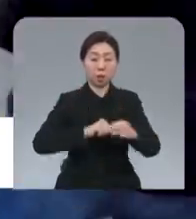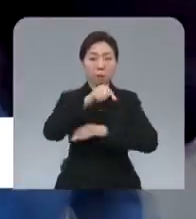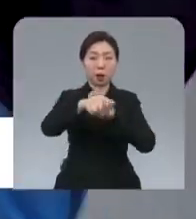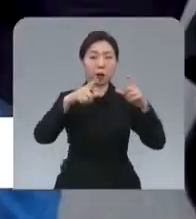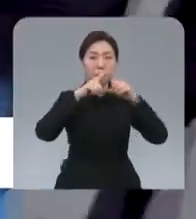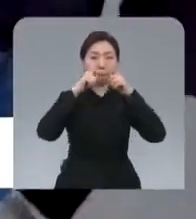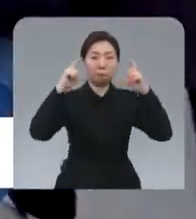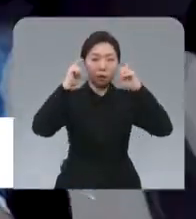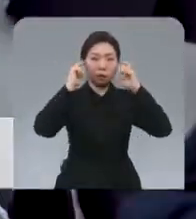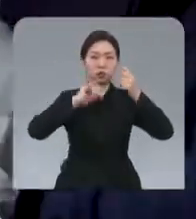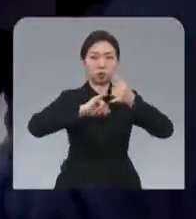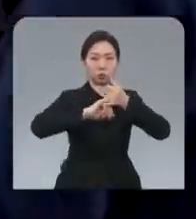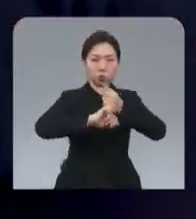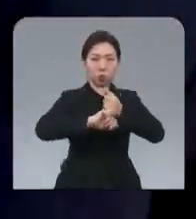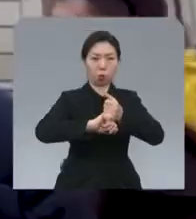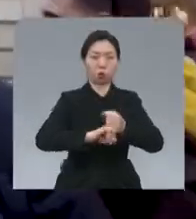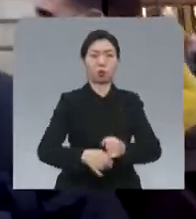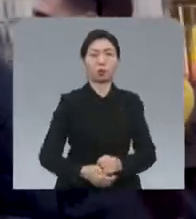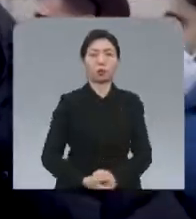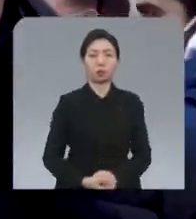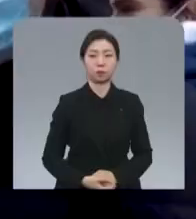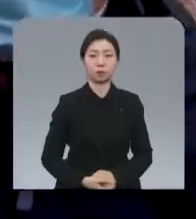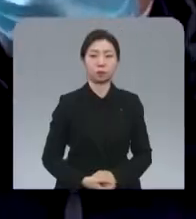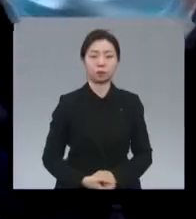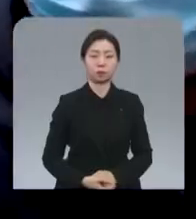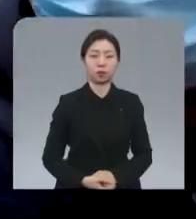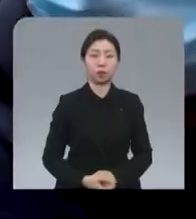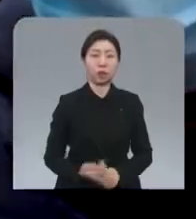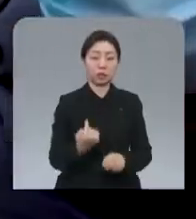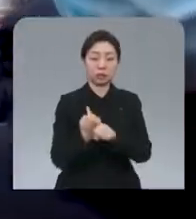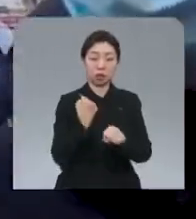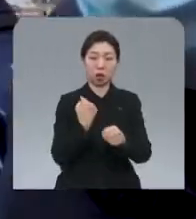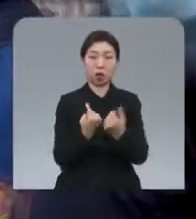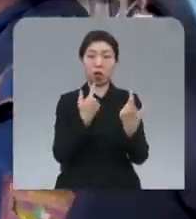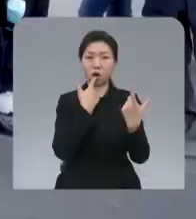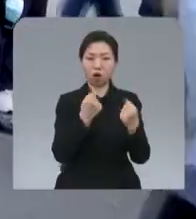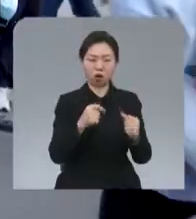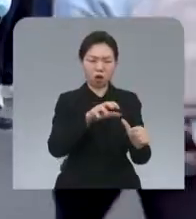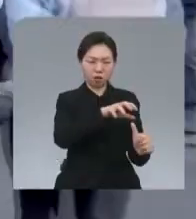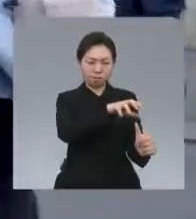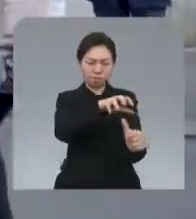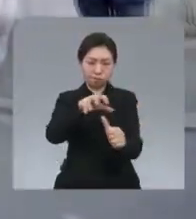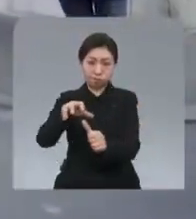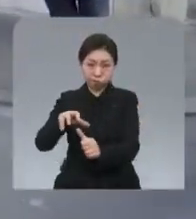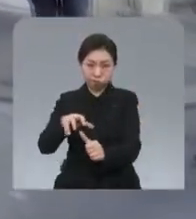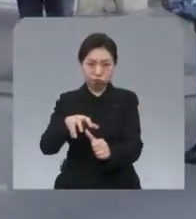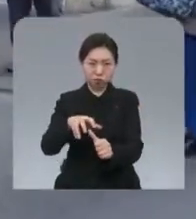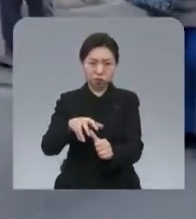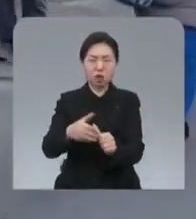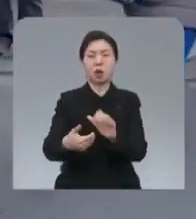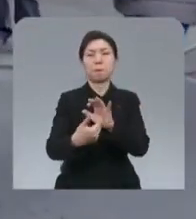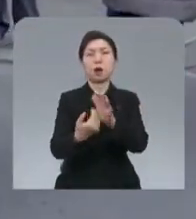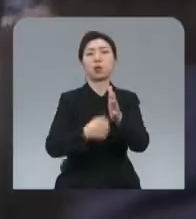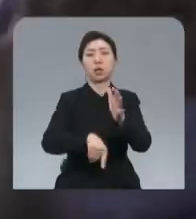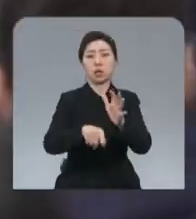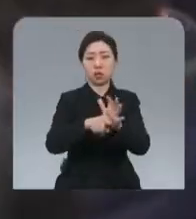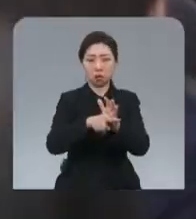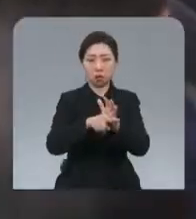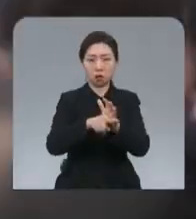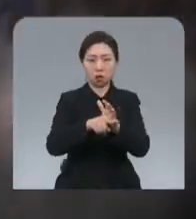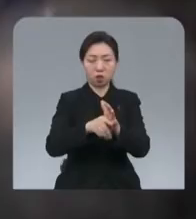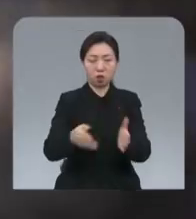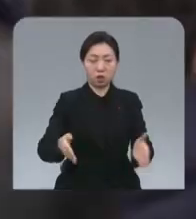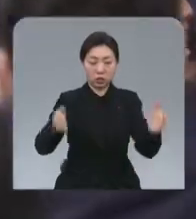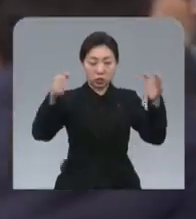의무화됩니다. 지난해와 같은 전면 봉쇄를 피하기 위해 이탈리아 정부도 실외 마스크 착용 등의 강화된